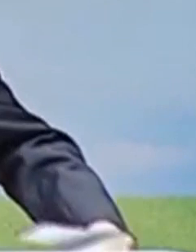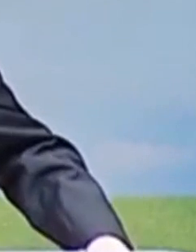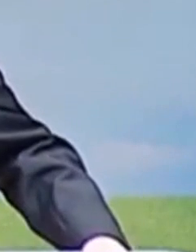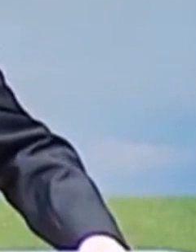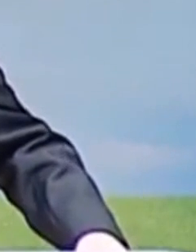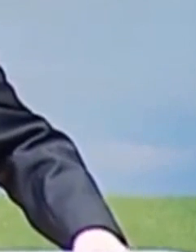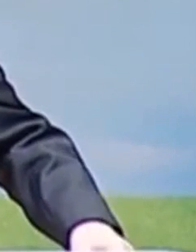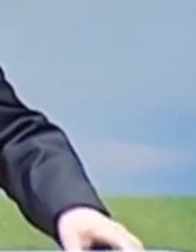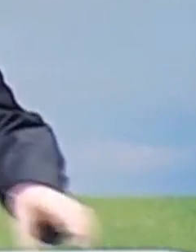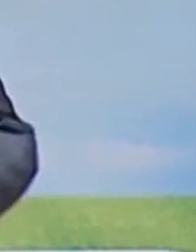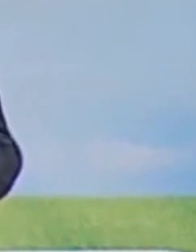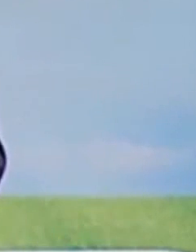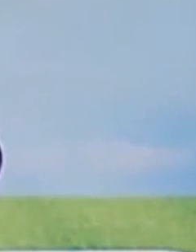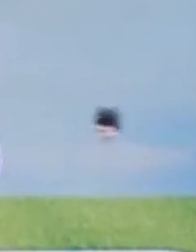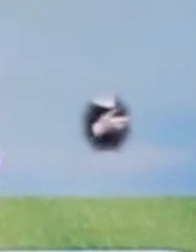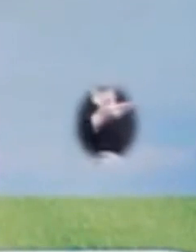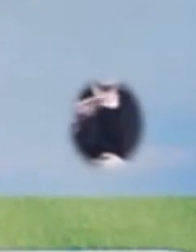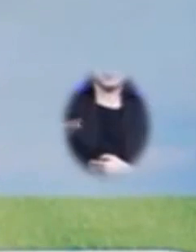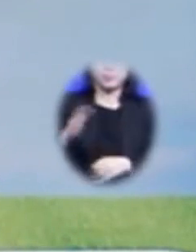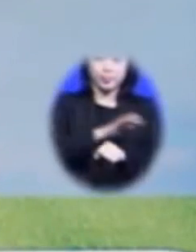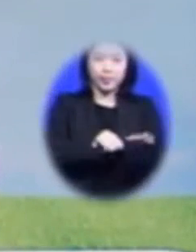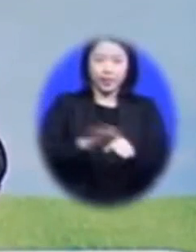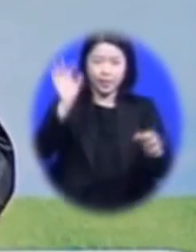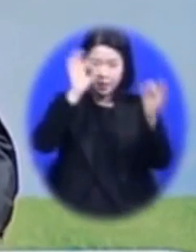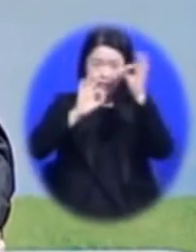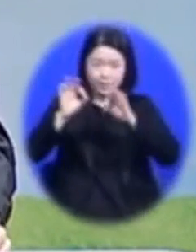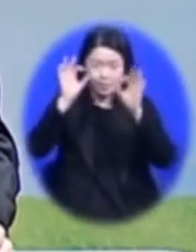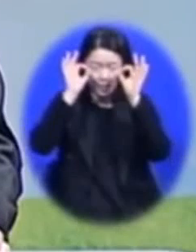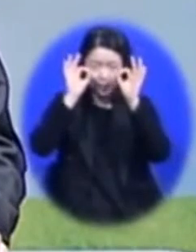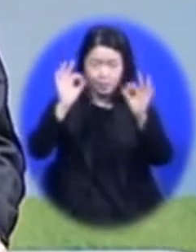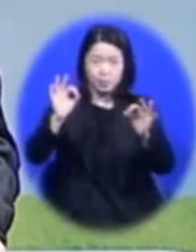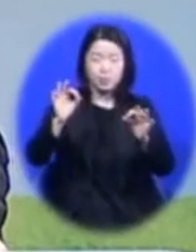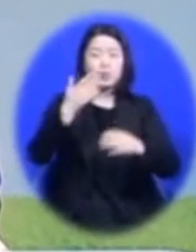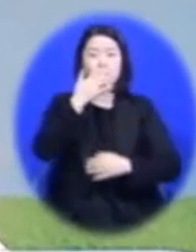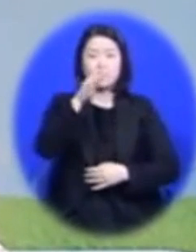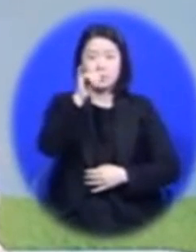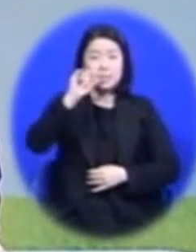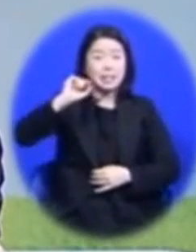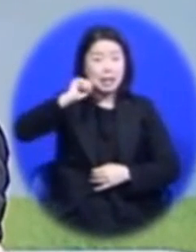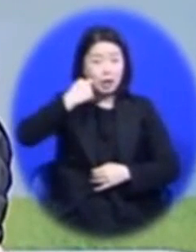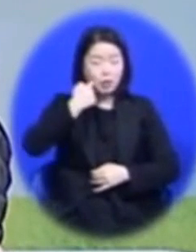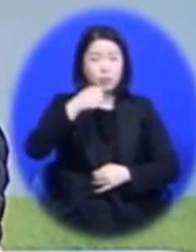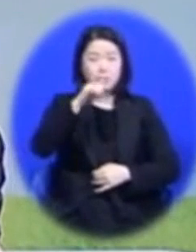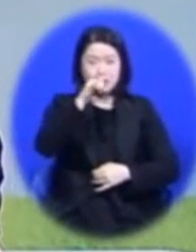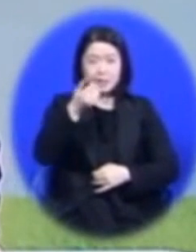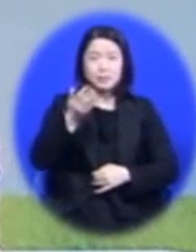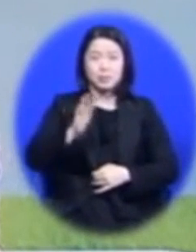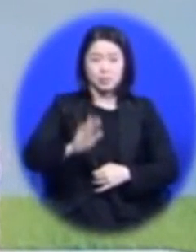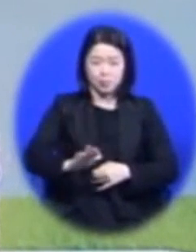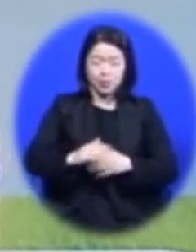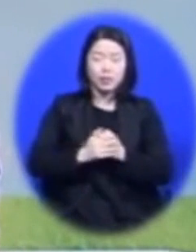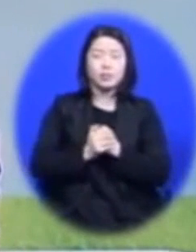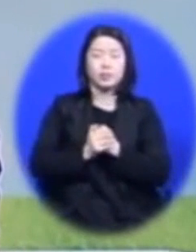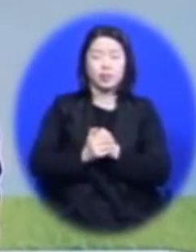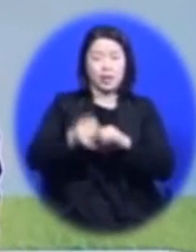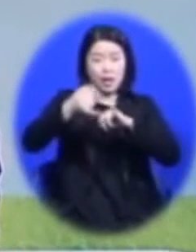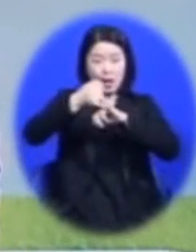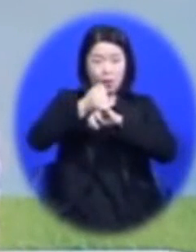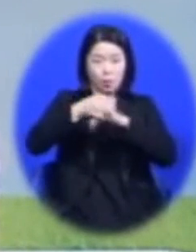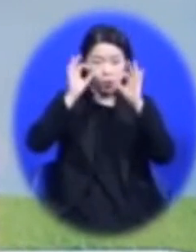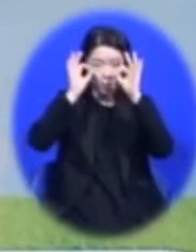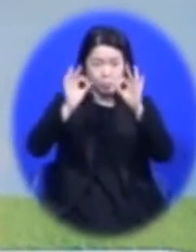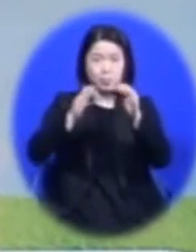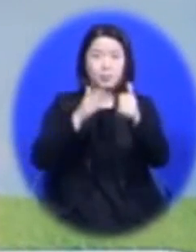적어서 여러분이 잘 찾아보셔야 볼 수 있는 어려움이 좀 있긴 합니다만 꼭 보시기